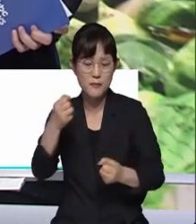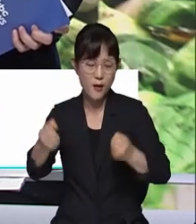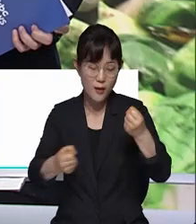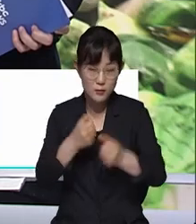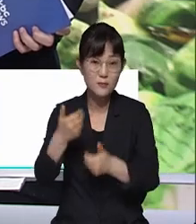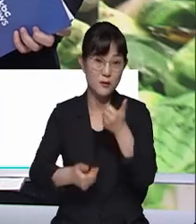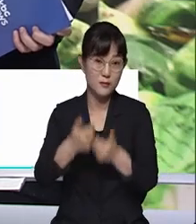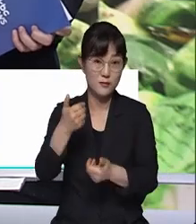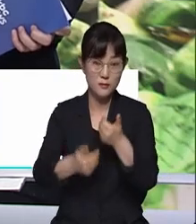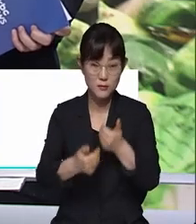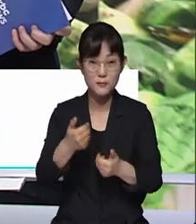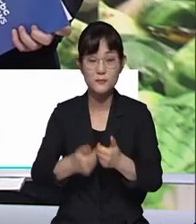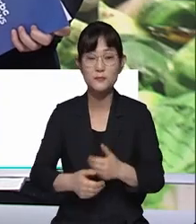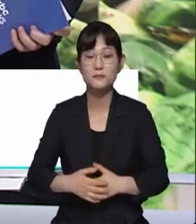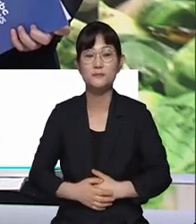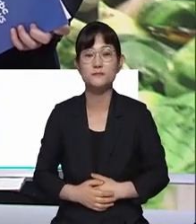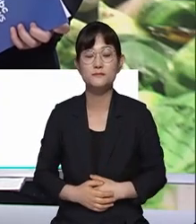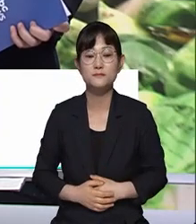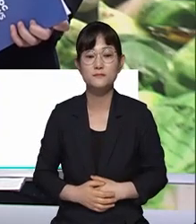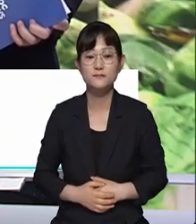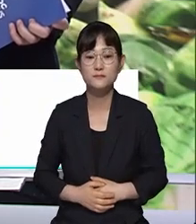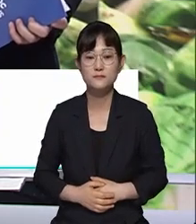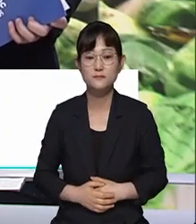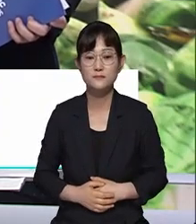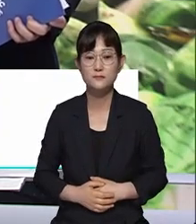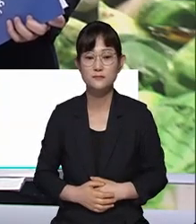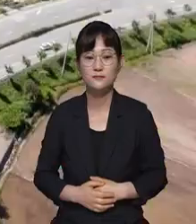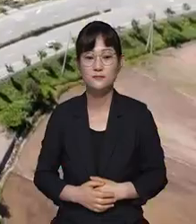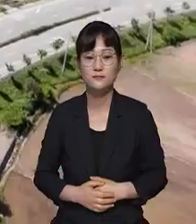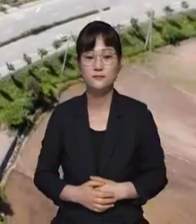격화하는 모양새입니다. 조경원 기자가 보도합니다.